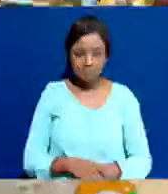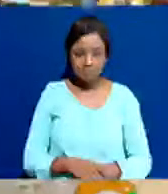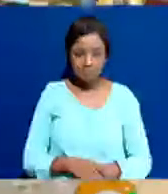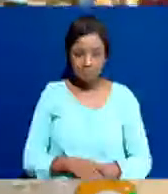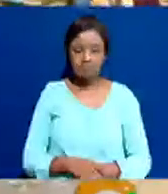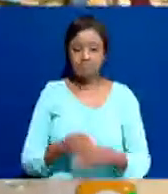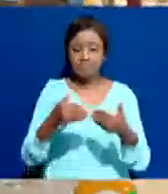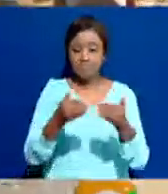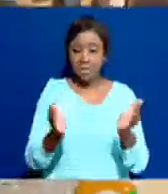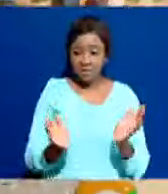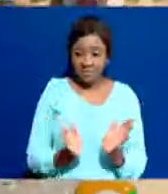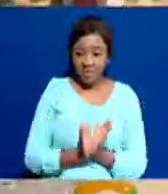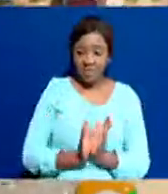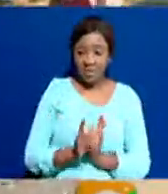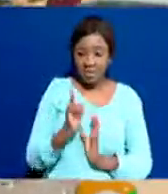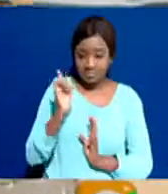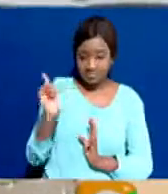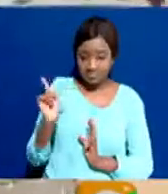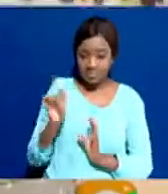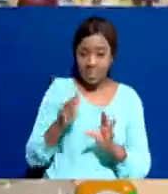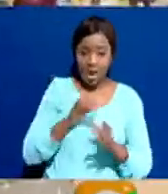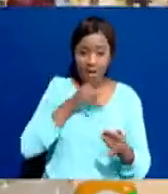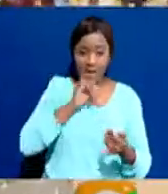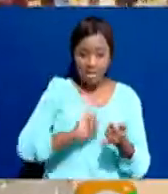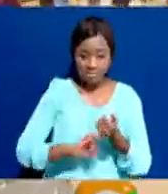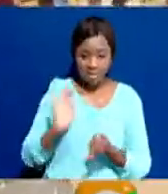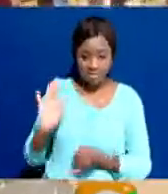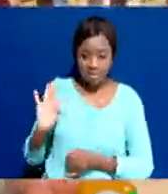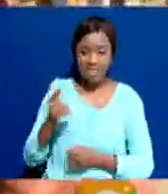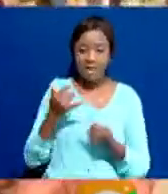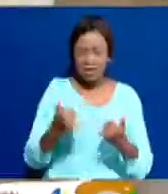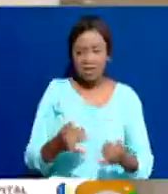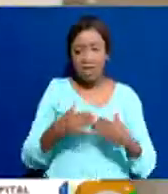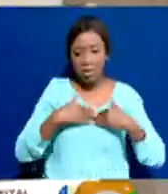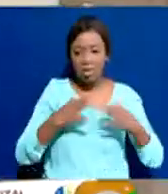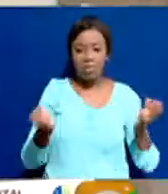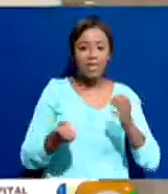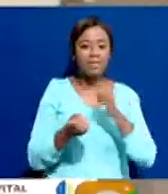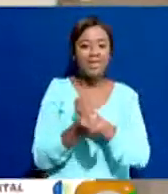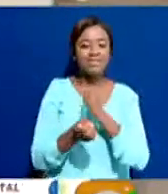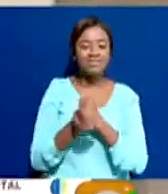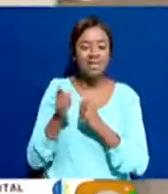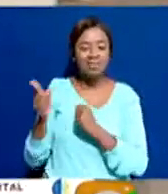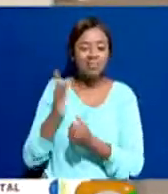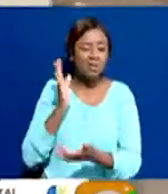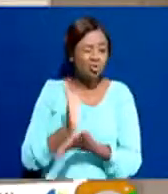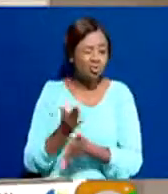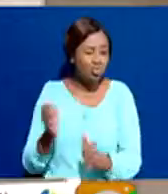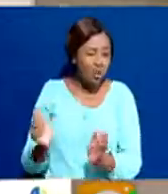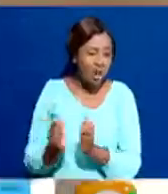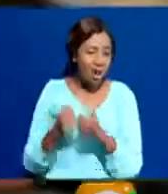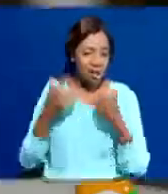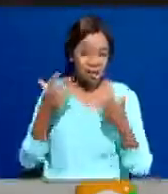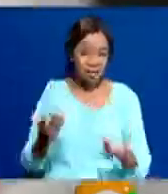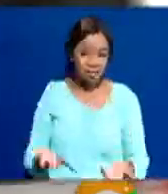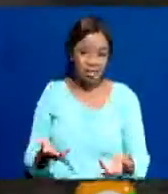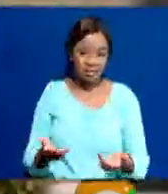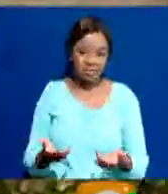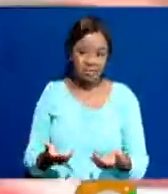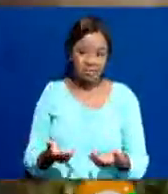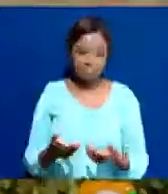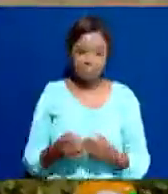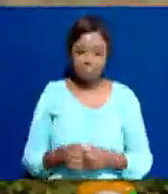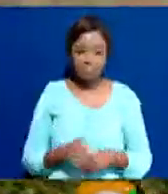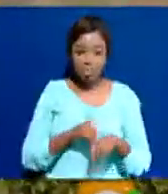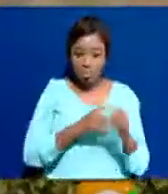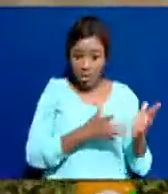The family of the woman has now come out to clarify the events of Sunday evening when they brought in their